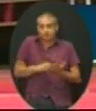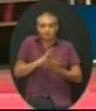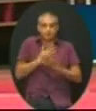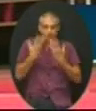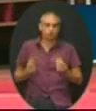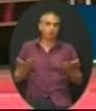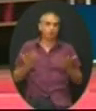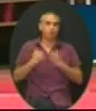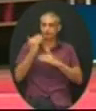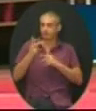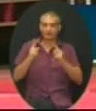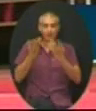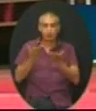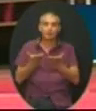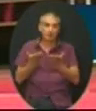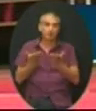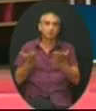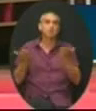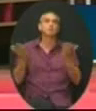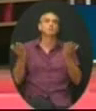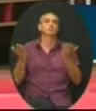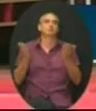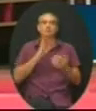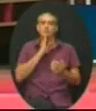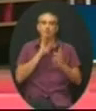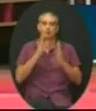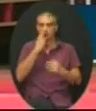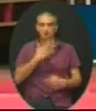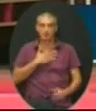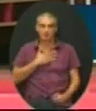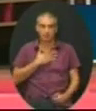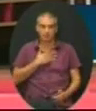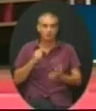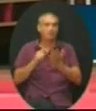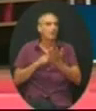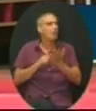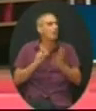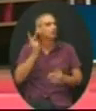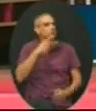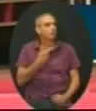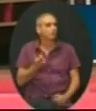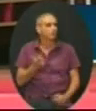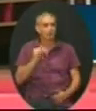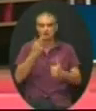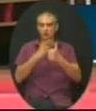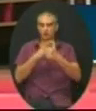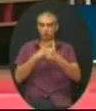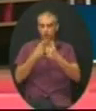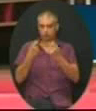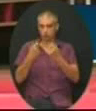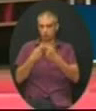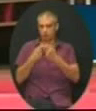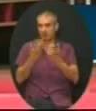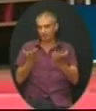טובה. מעבר לזה, האירועים האלה בעייתים מאוד מבחינתנו, גם בגלל ששותפים... באיזה מובן? שותפים